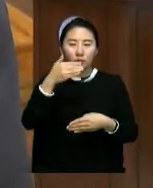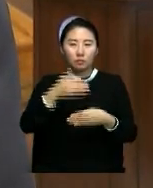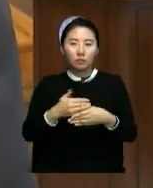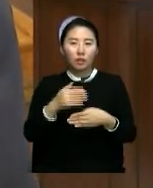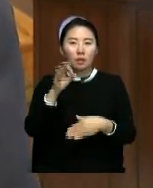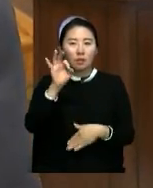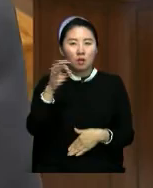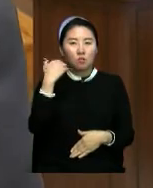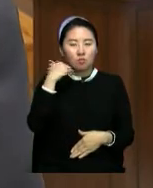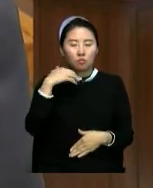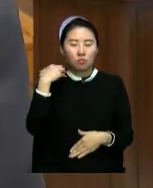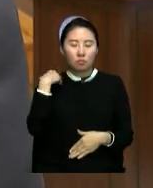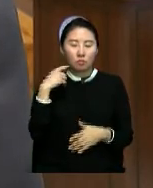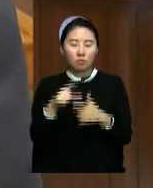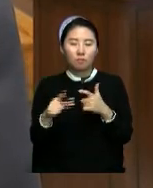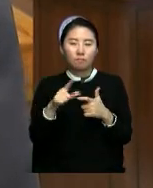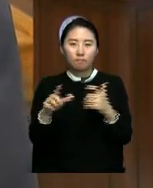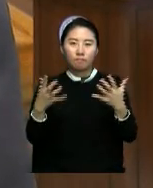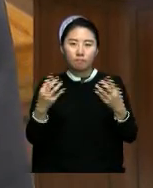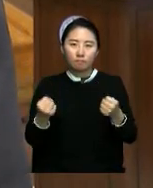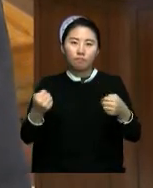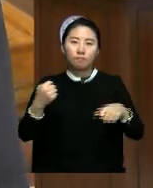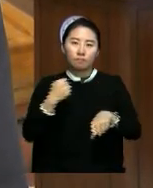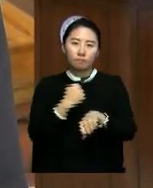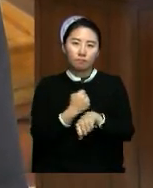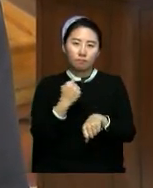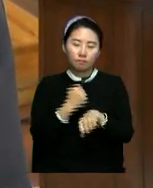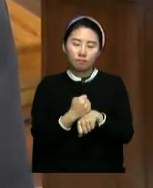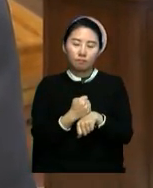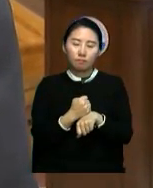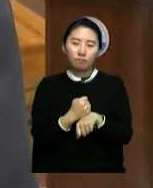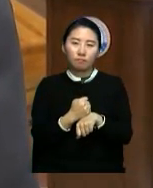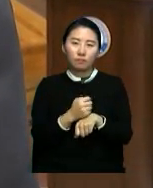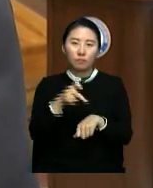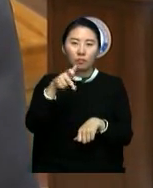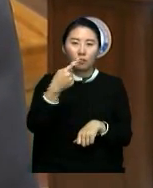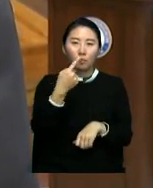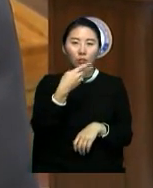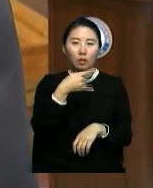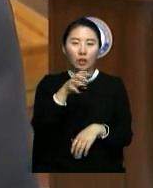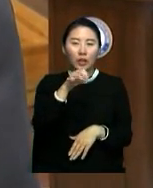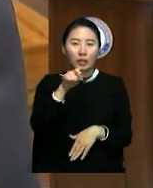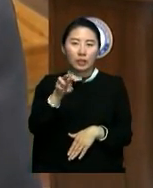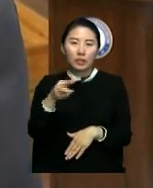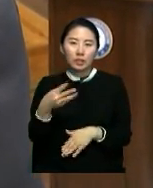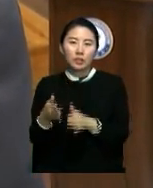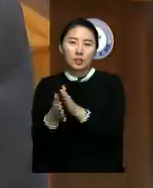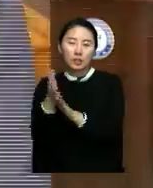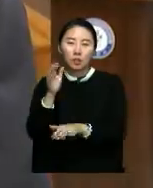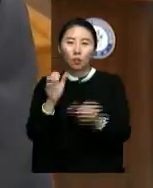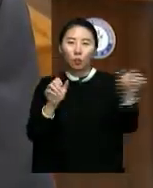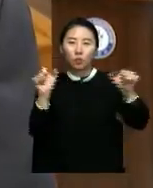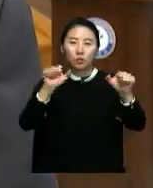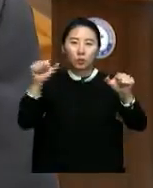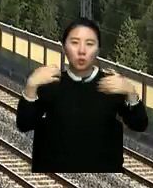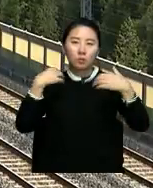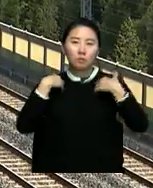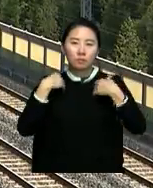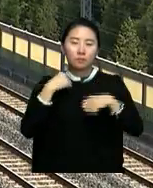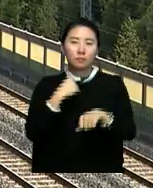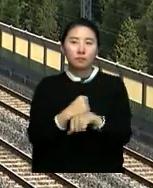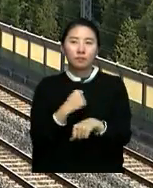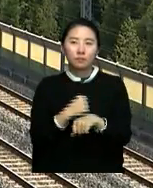누가 댈 것이냐는 문제 가지고 고민을 많이 했는데 그게 코레일과 동천시가 50대 50으로 분담을